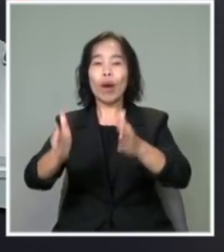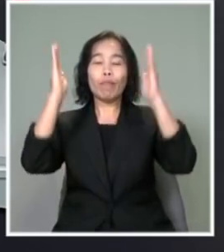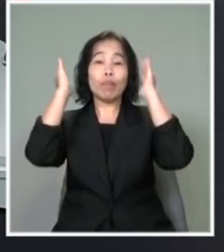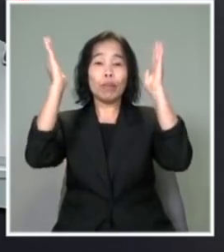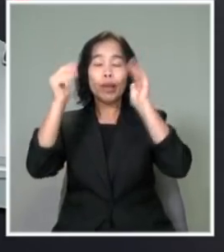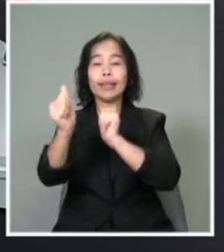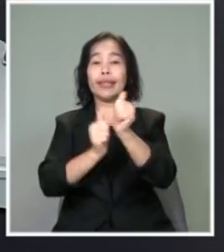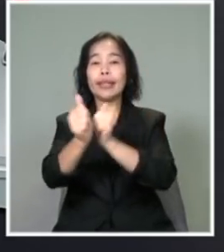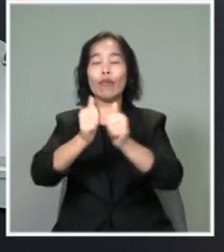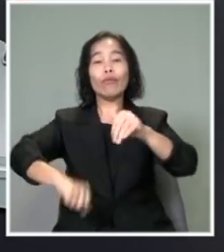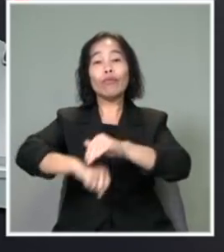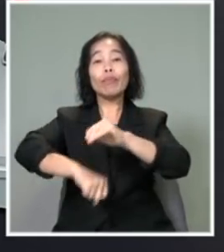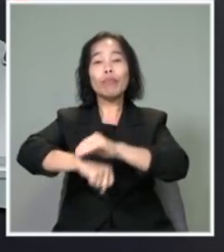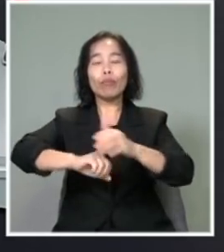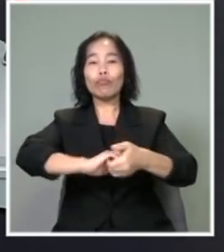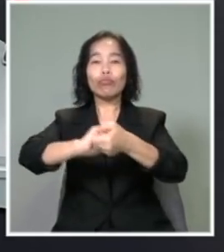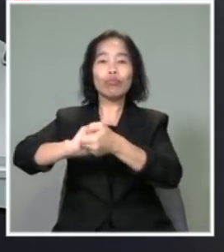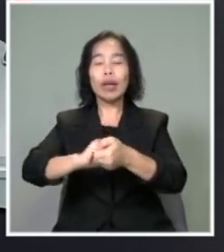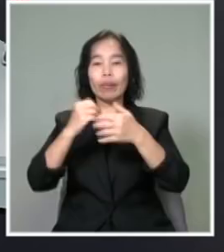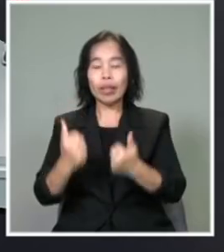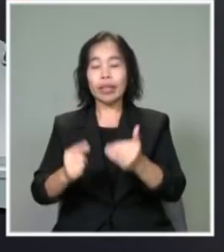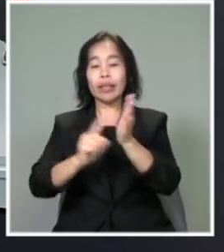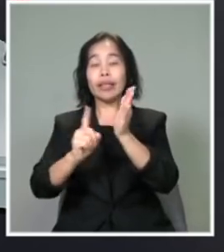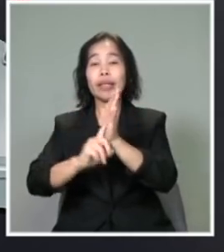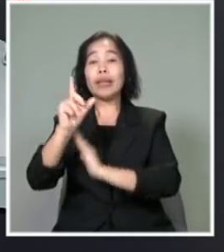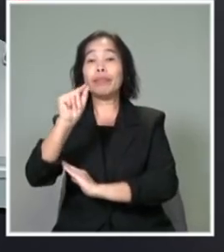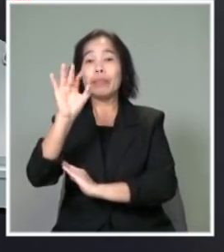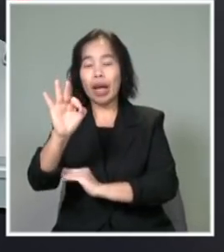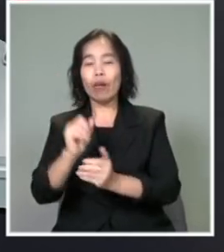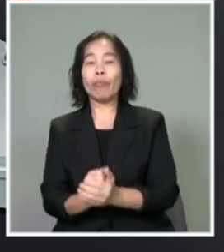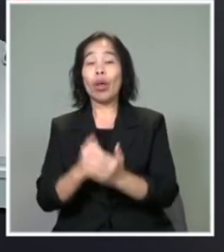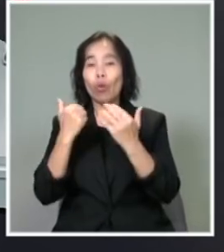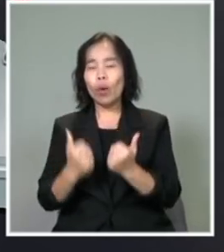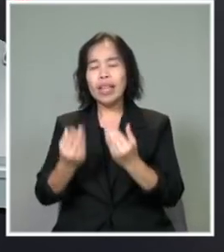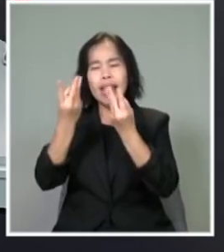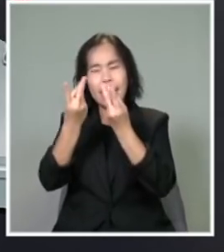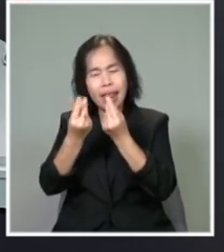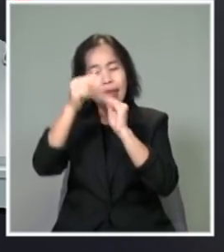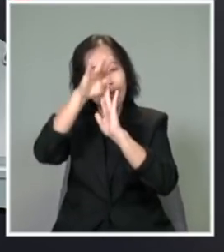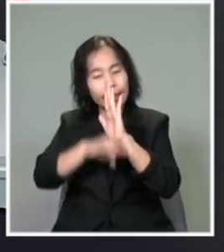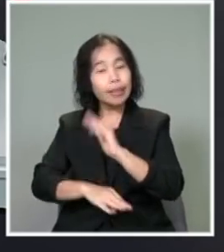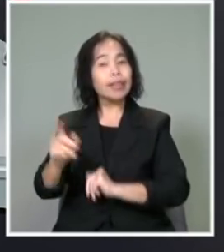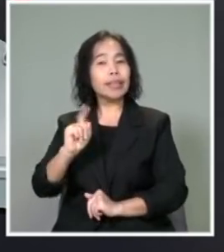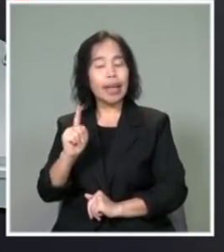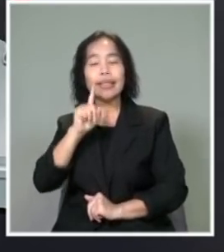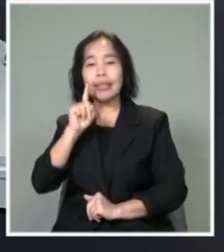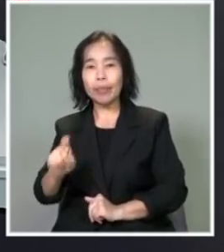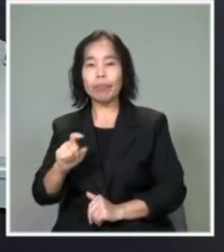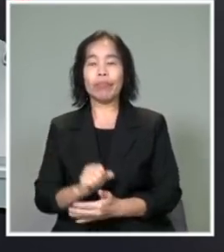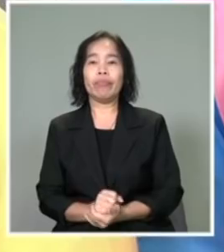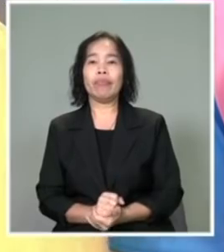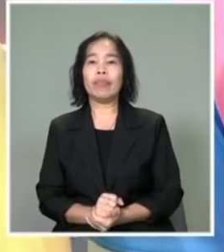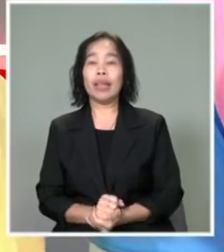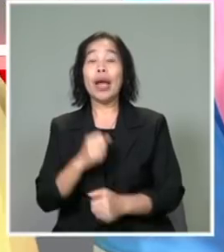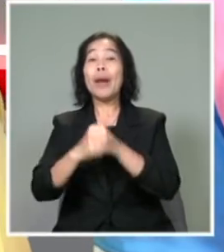การแข่งขันฟุตบอลจตุรมิตรสามัคคีครั้งที่29นะครับรายละเอียดปีนี้เป็นอย่างไรบ้างครับภาพรวมของปีนี้ฮะอาจารย์ฮะ ครับ